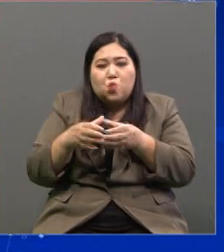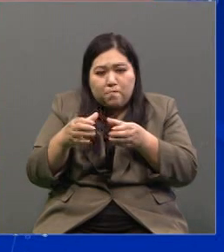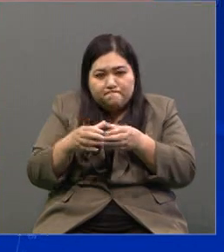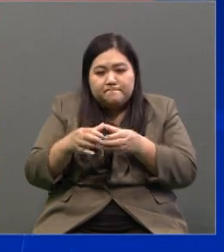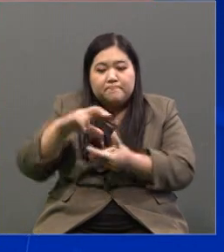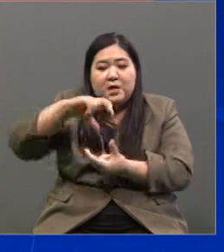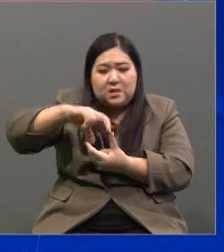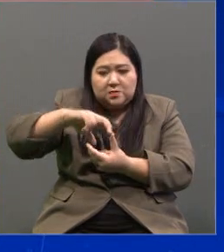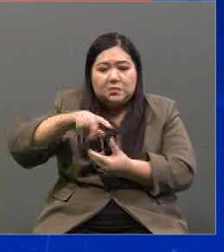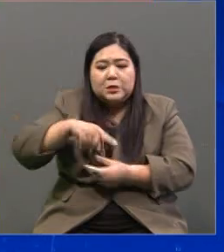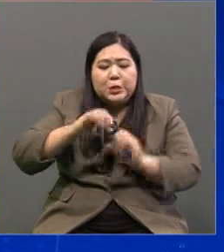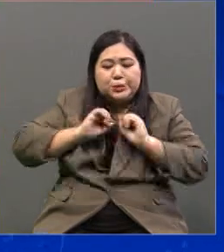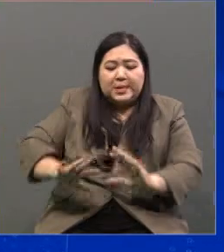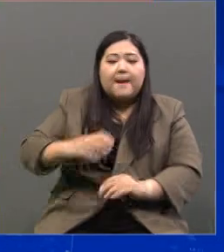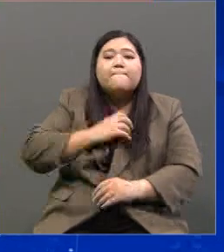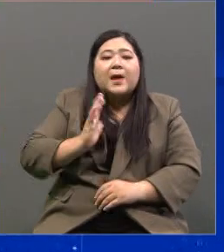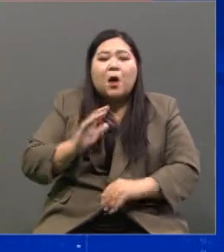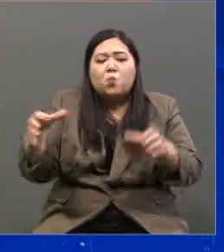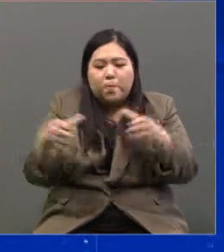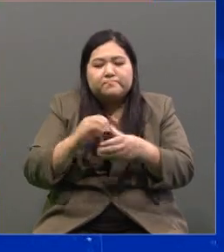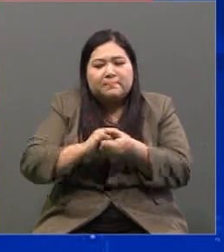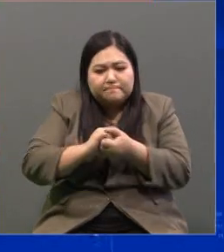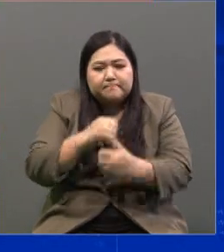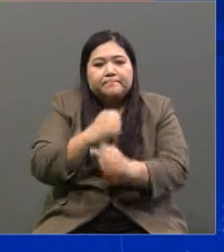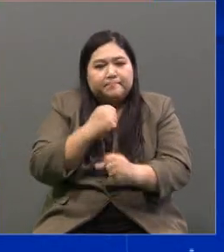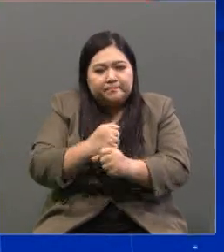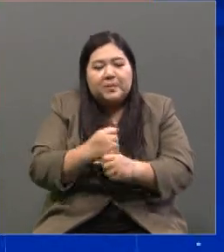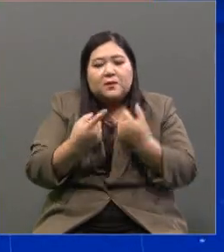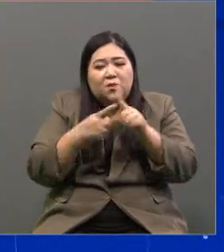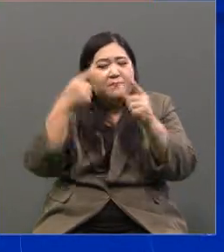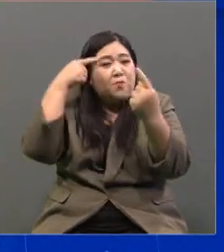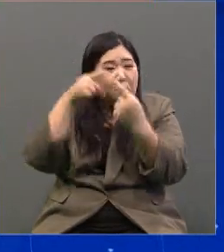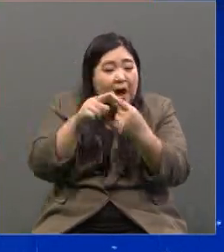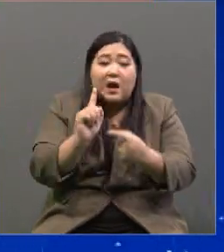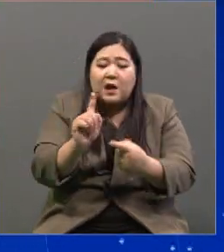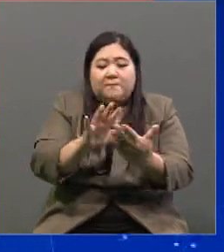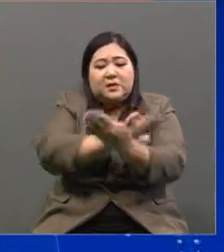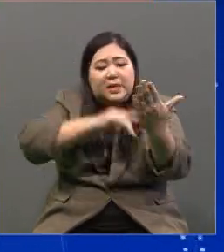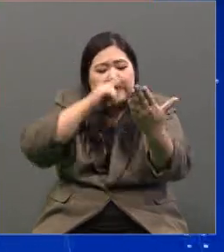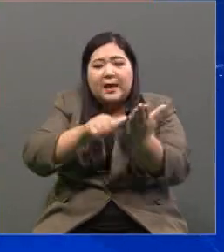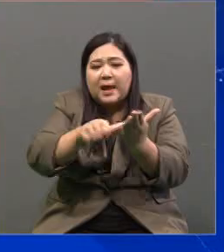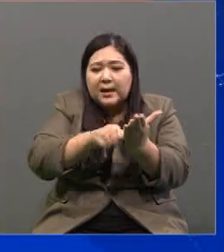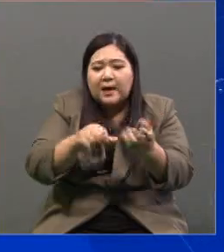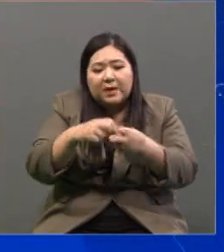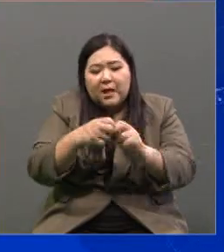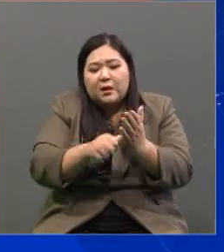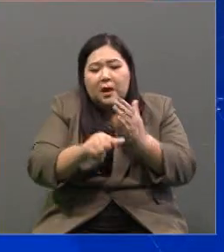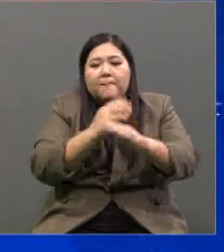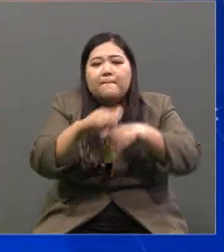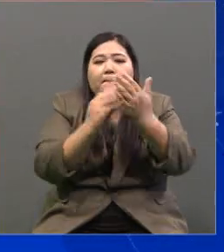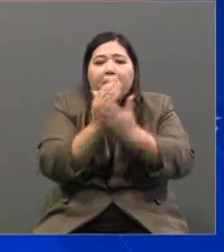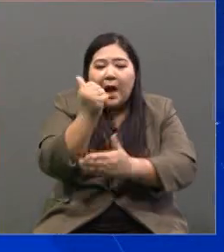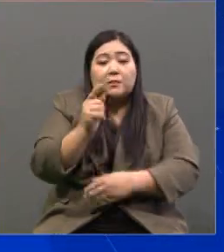กันแต่ว่าเหตุผลหลักสำคัญนั่นก็คือต้องการหาทางออกให้กับประเทศโดยยกประสบการณ์การรับราชการในก